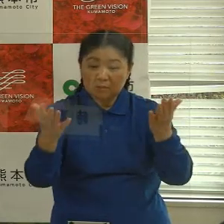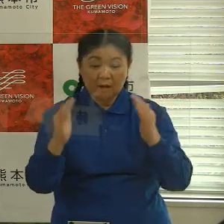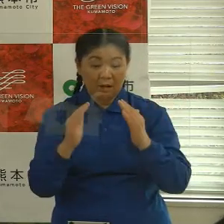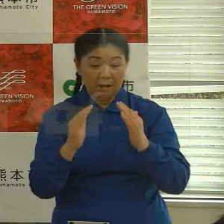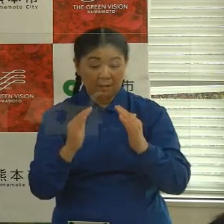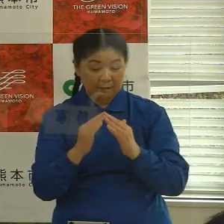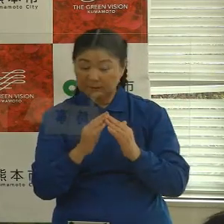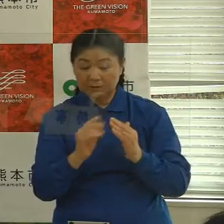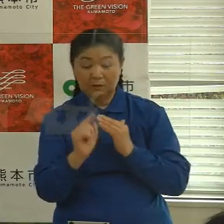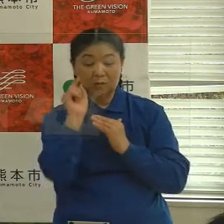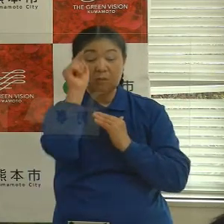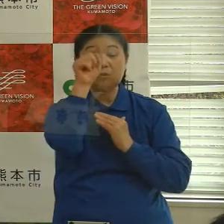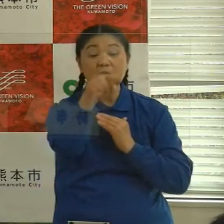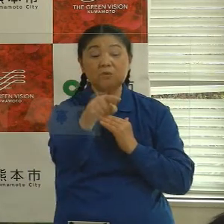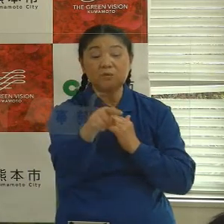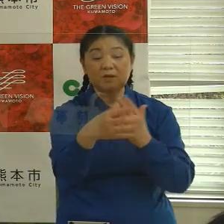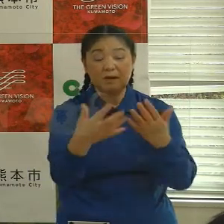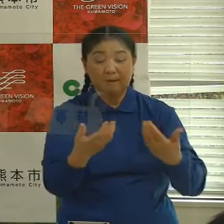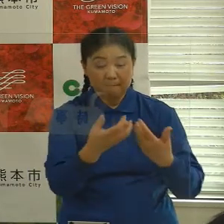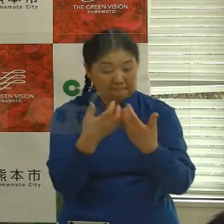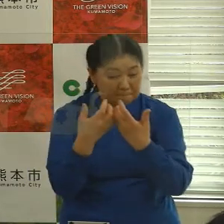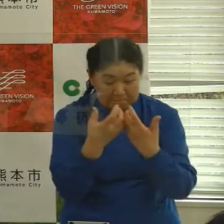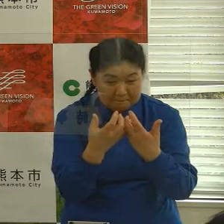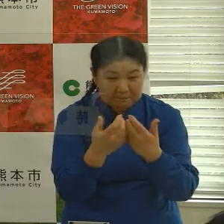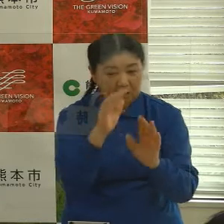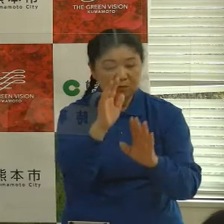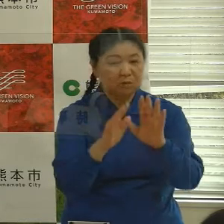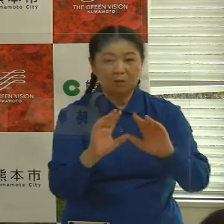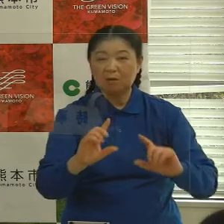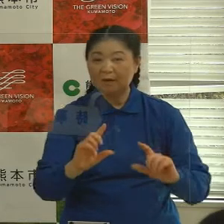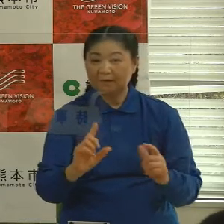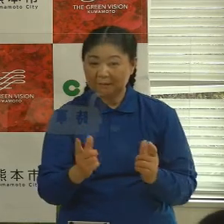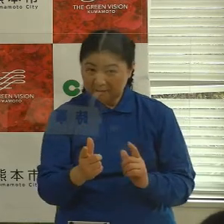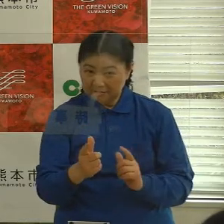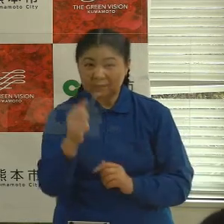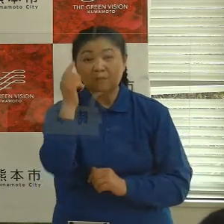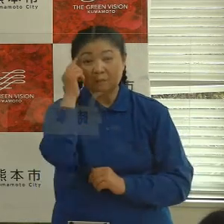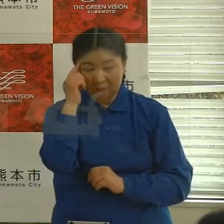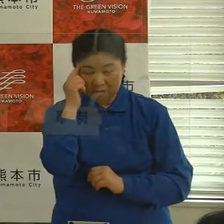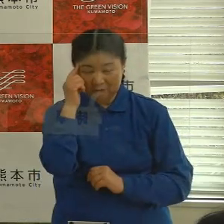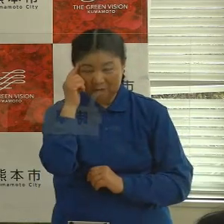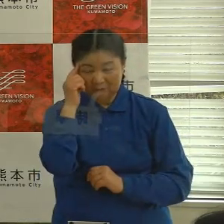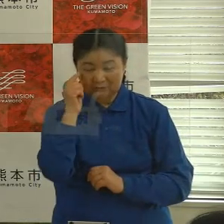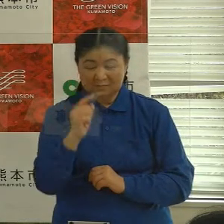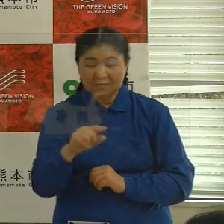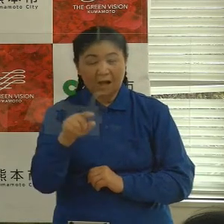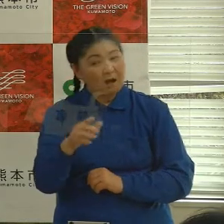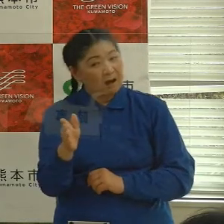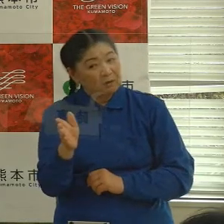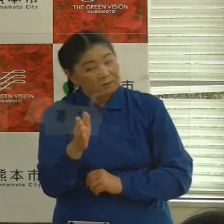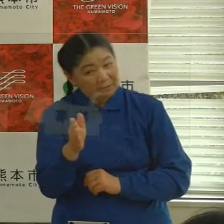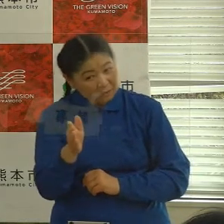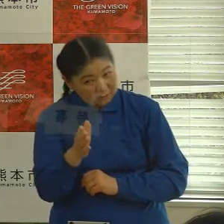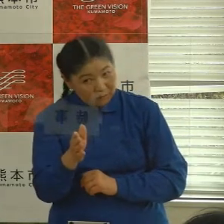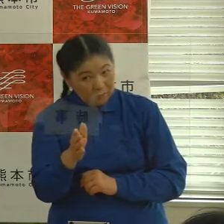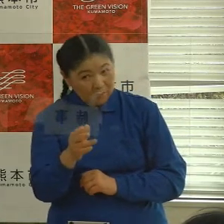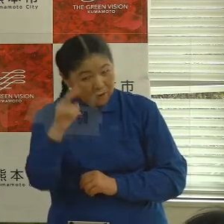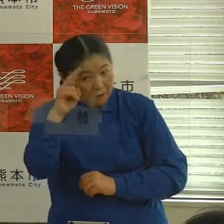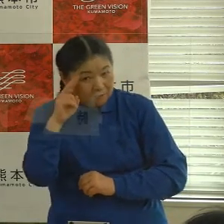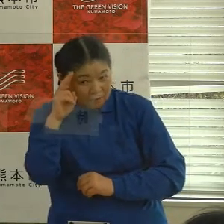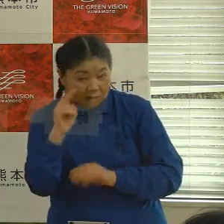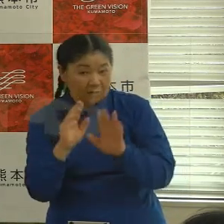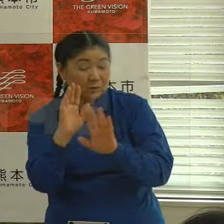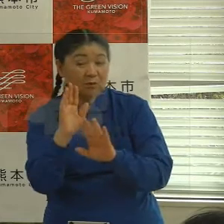外でありまして密になるような状況がないということであります。 である程度そういったリス